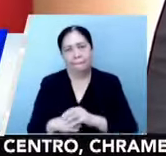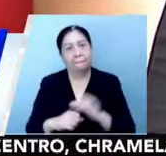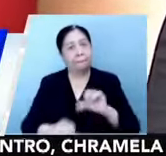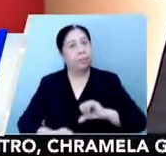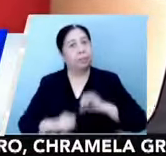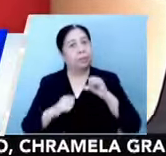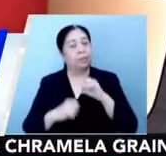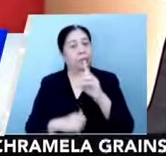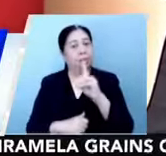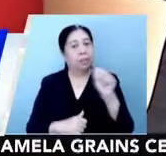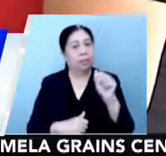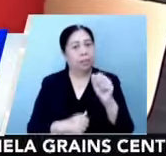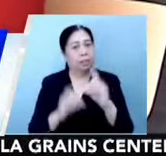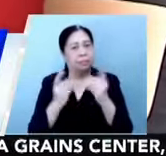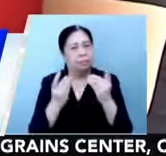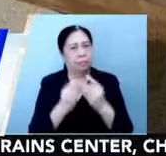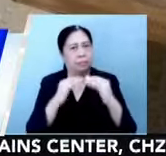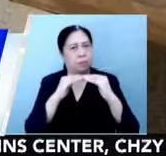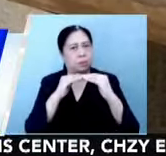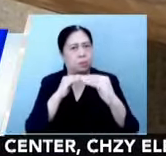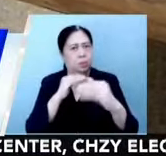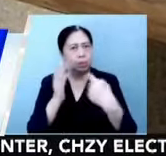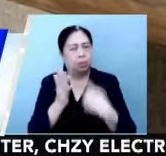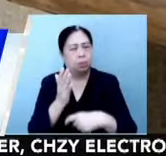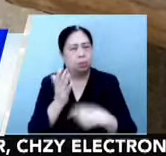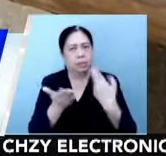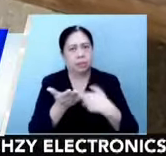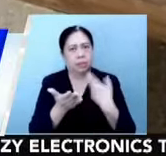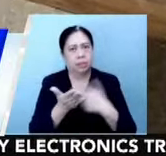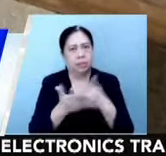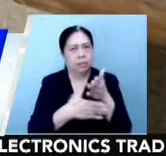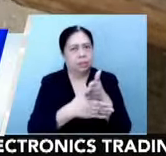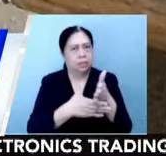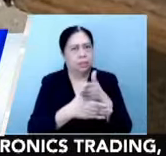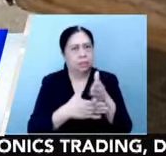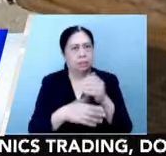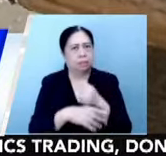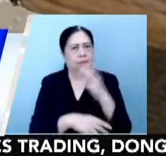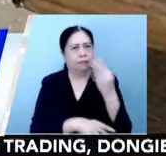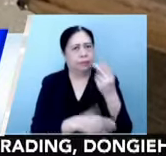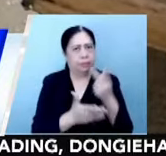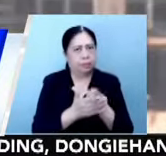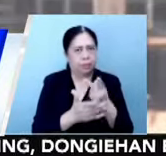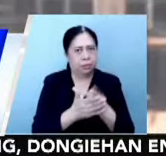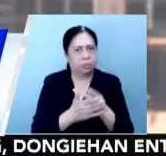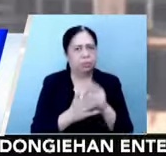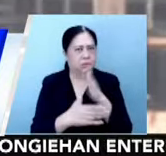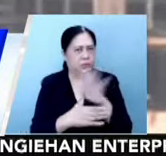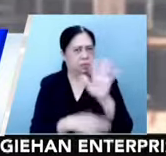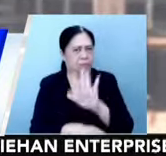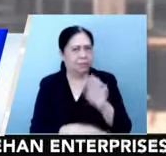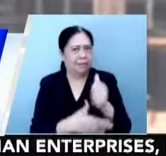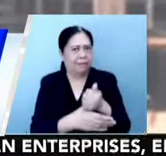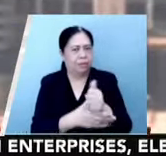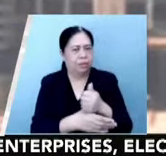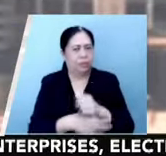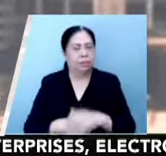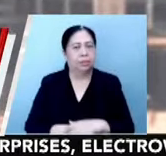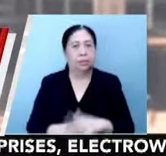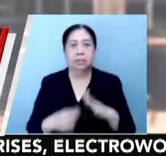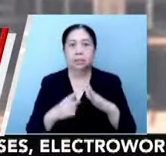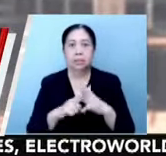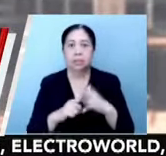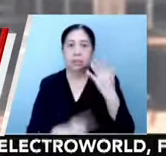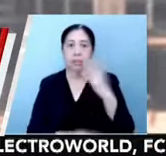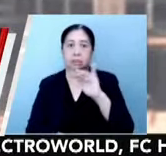Agriculture Department ang stable daw na presyo ng bigas na naglalaro sa halos 50 pesos kada kilo. Simula pa noong Enero